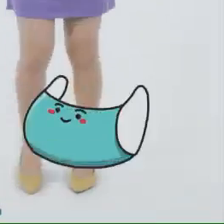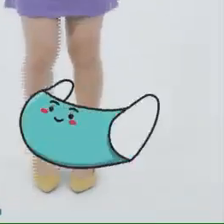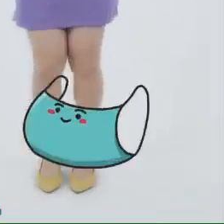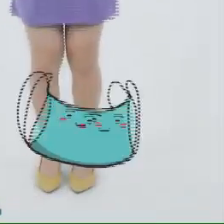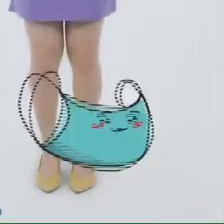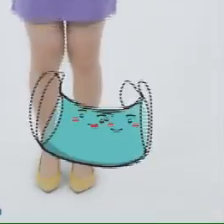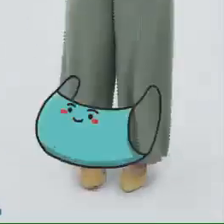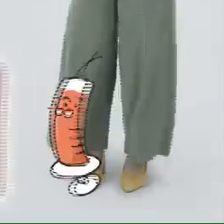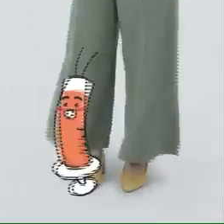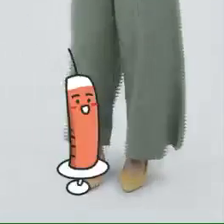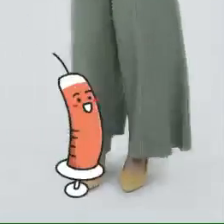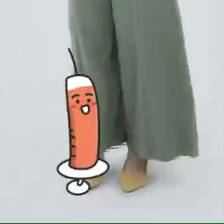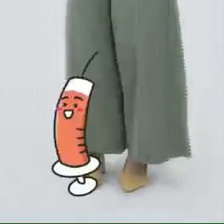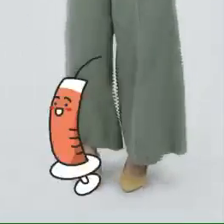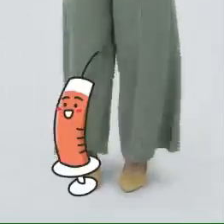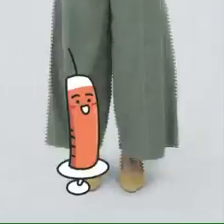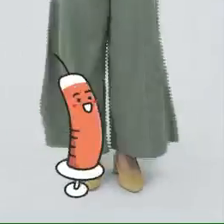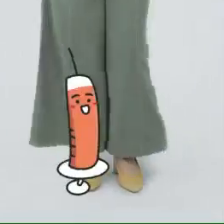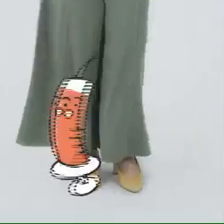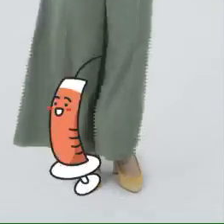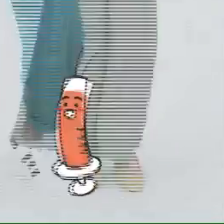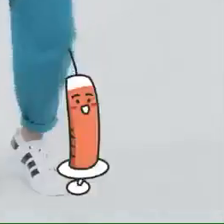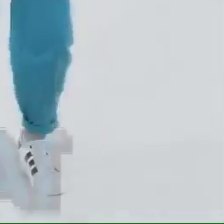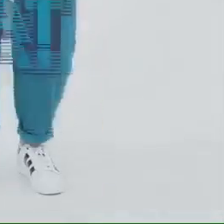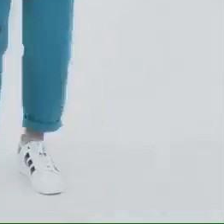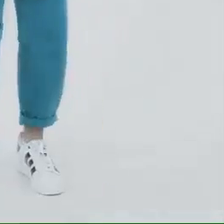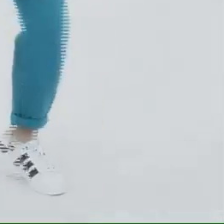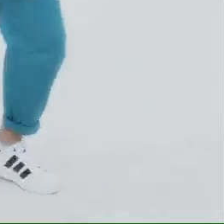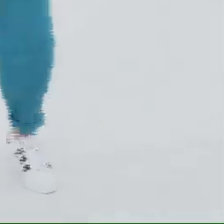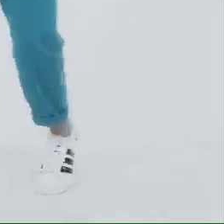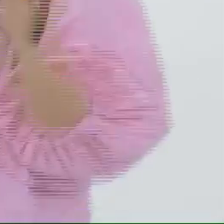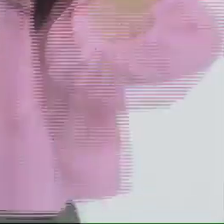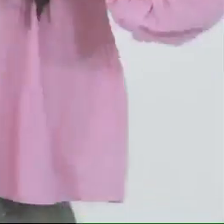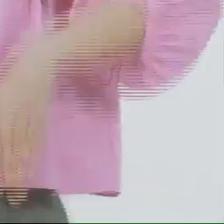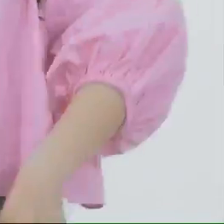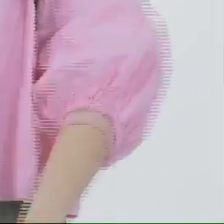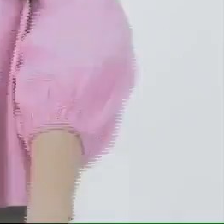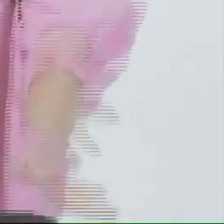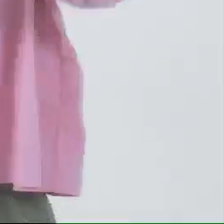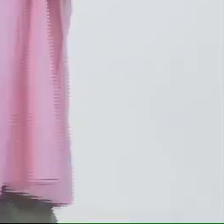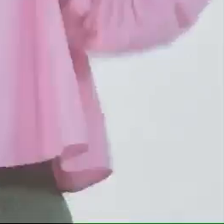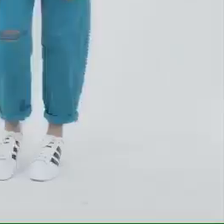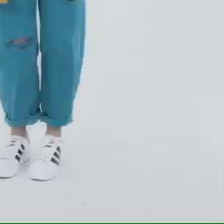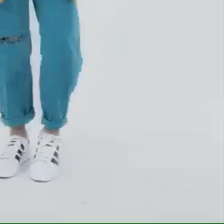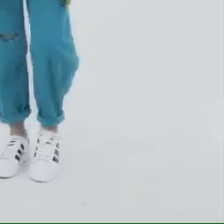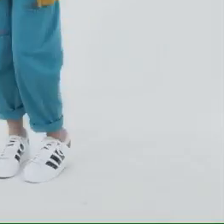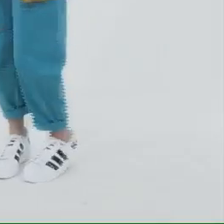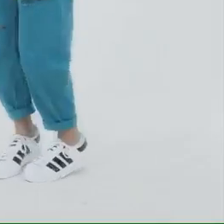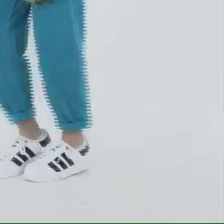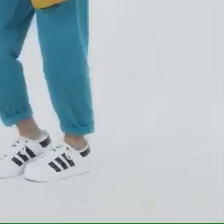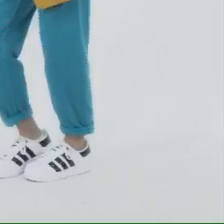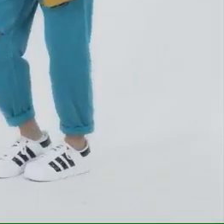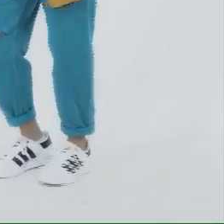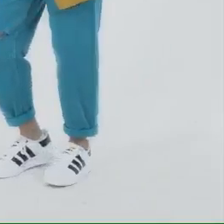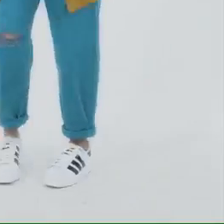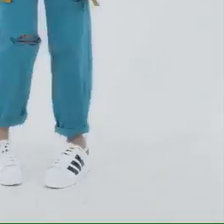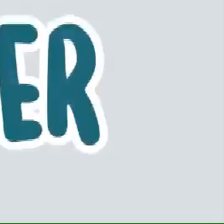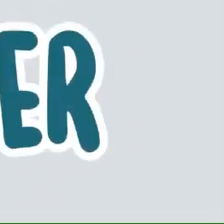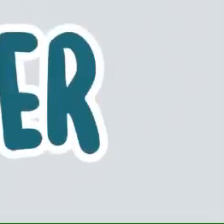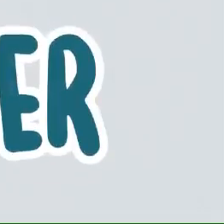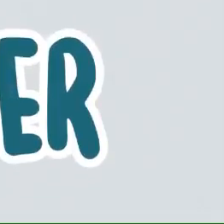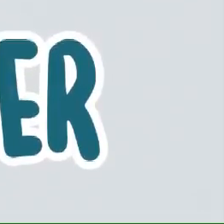Ayo masker, ayo vaksin, tiada yang dapat merenggut sehatmu.